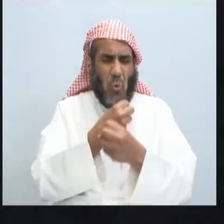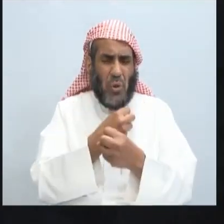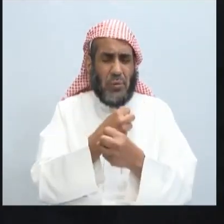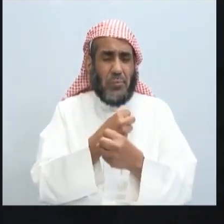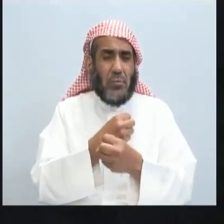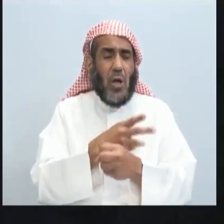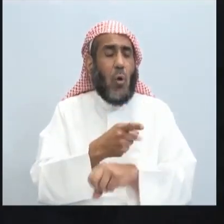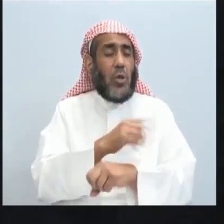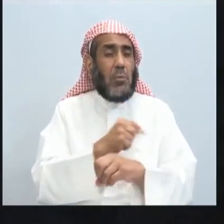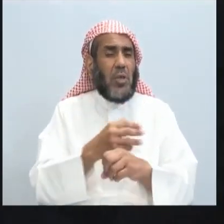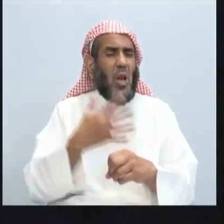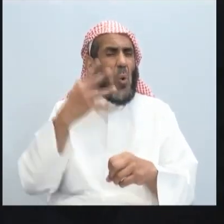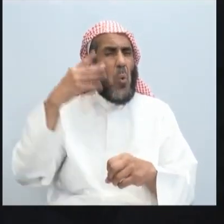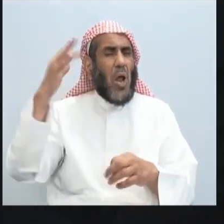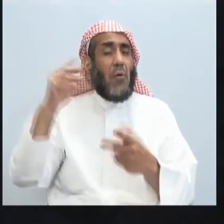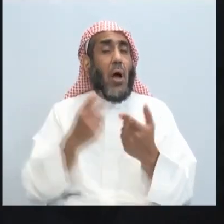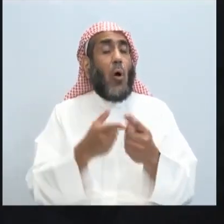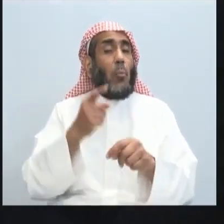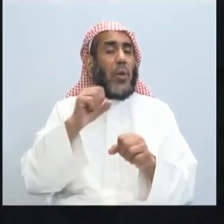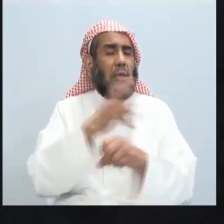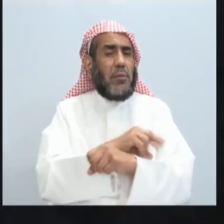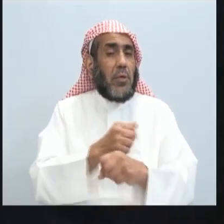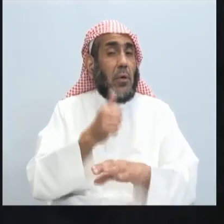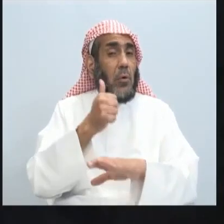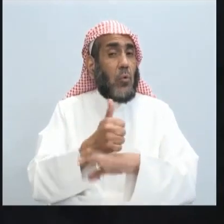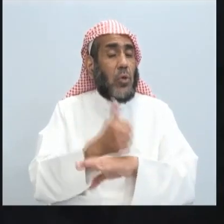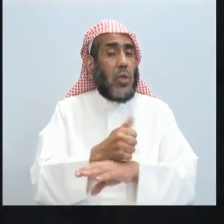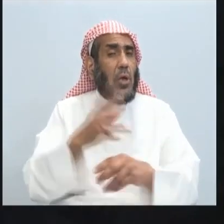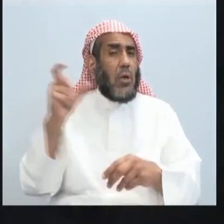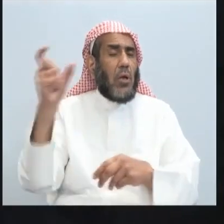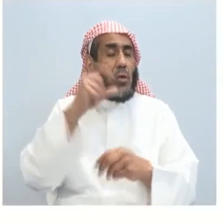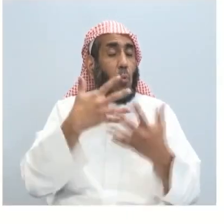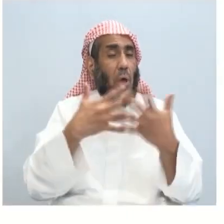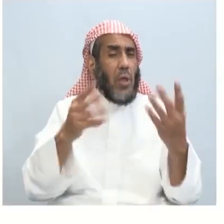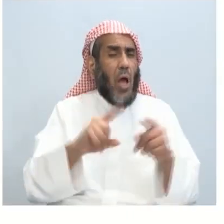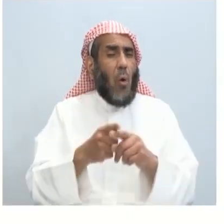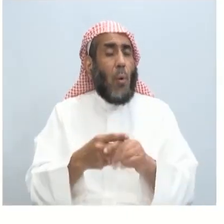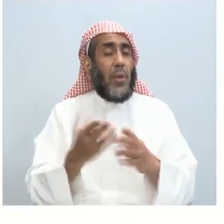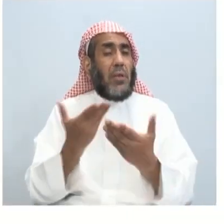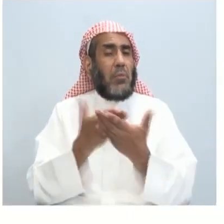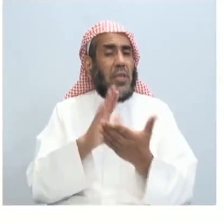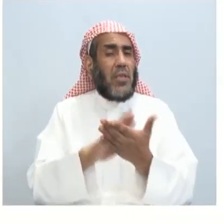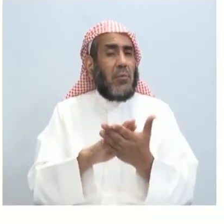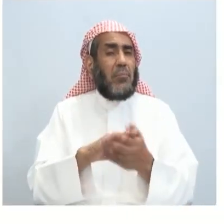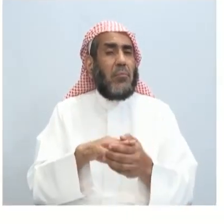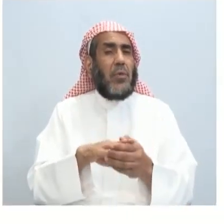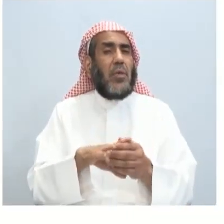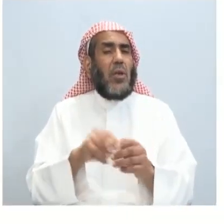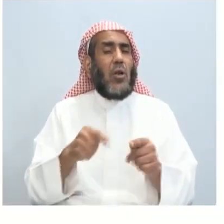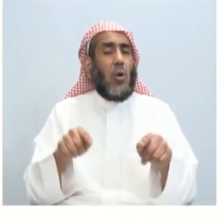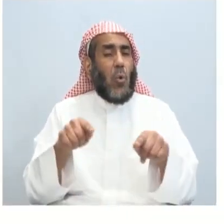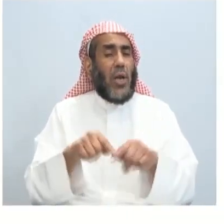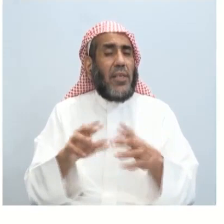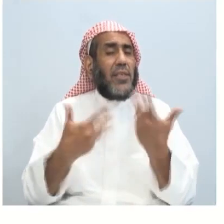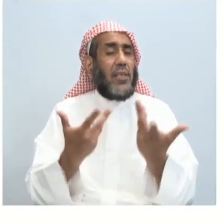والاعتماد على الخرافه ام بالاعتماد على اسس نظريه واضحه ام بالعنايه بالترجمه الى